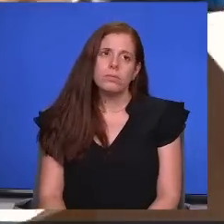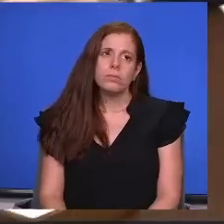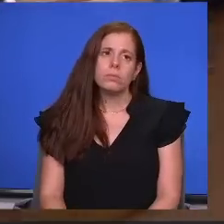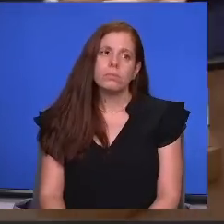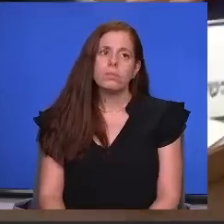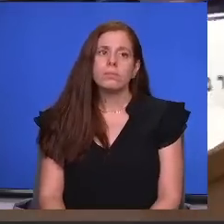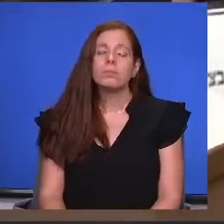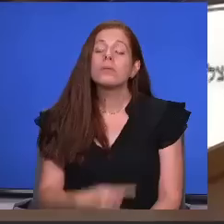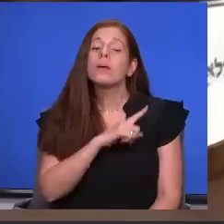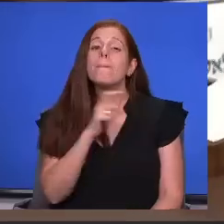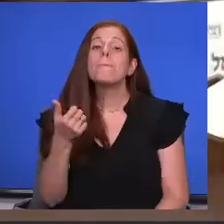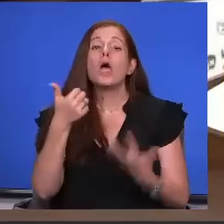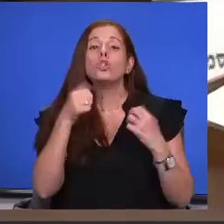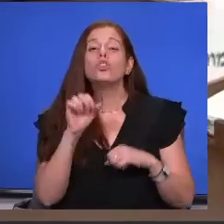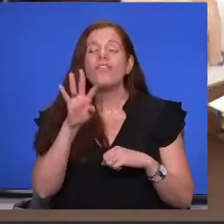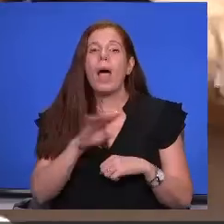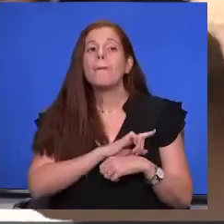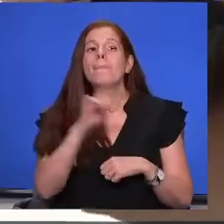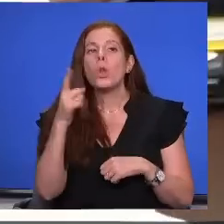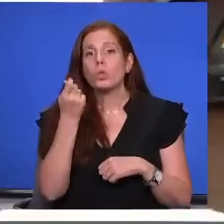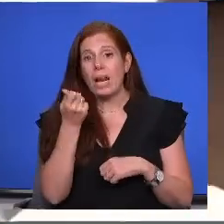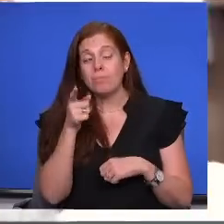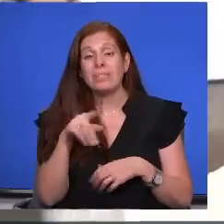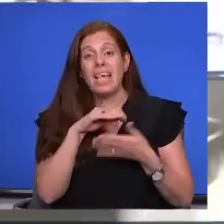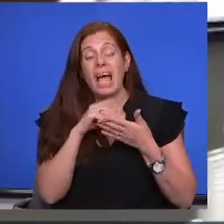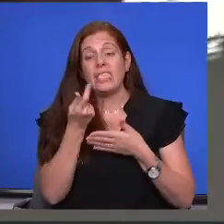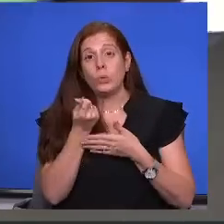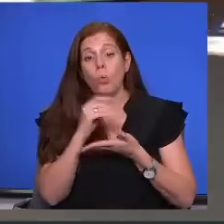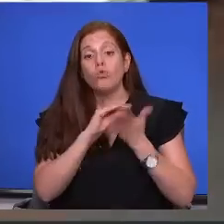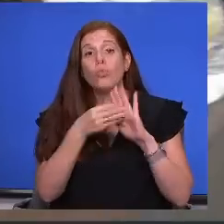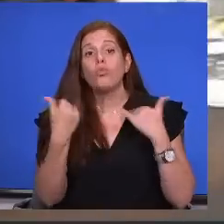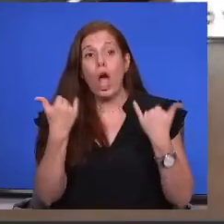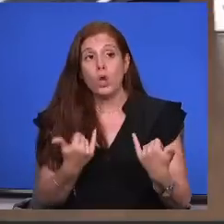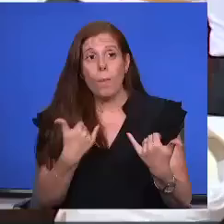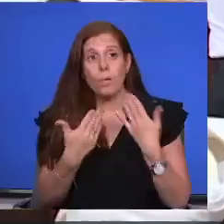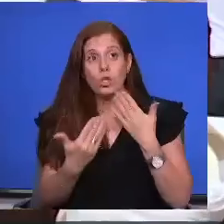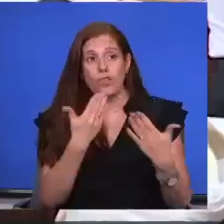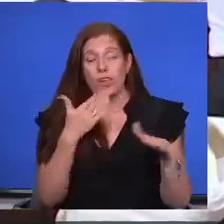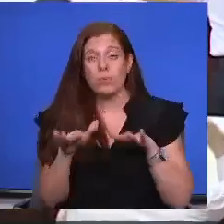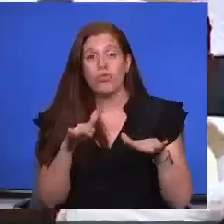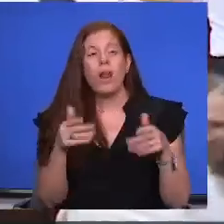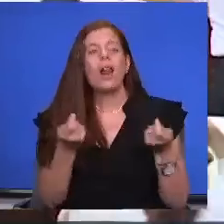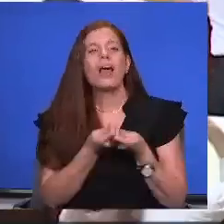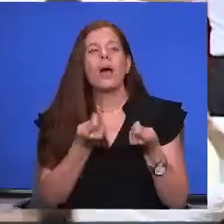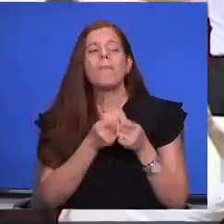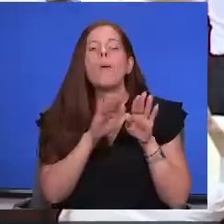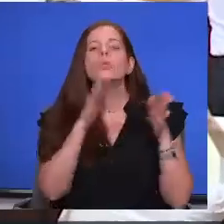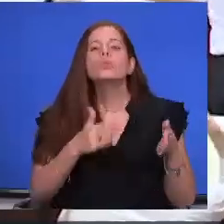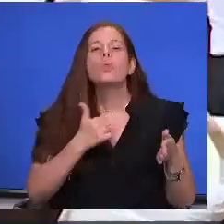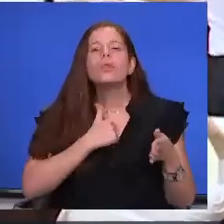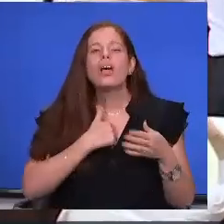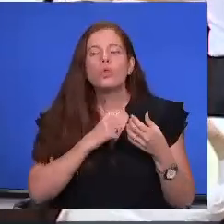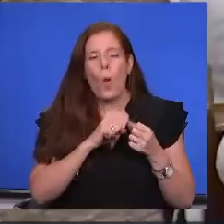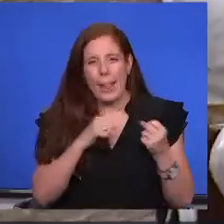164 מיליון שקלים, זה הסכום שאושר היום בישיבת הממשלה לטובת המוסדות התורניים. את התוספת פרסמה לראשונה